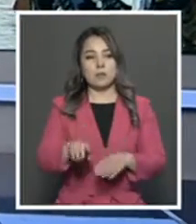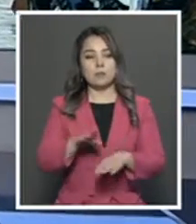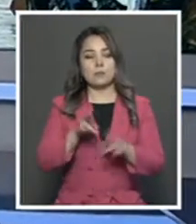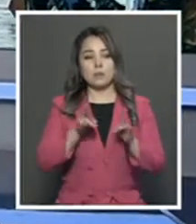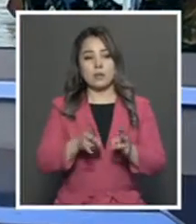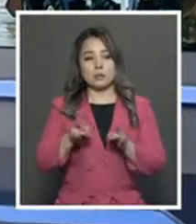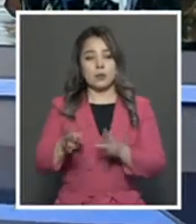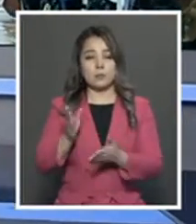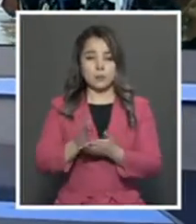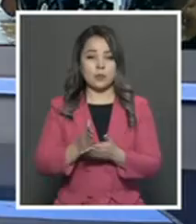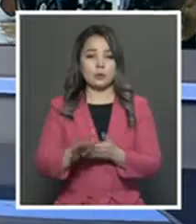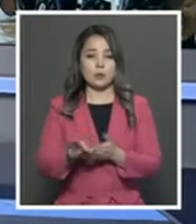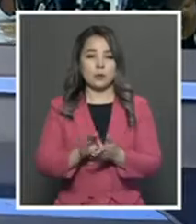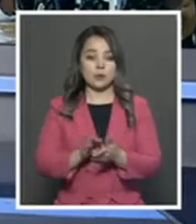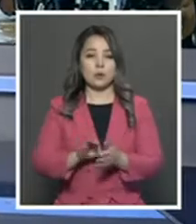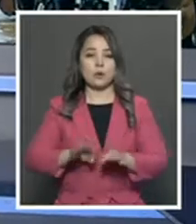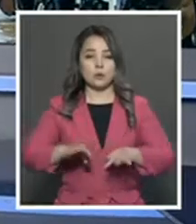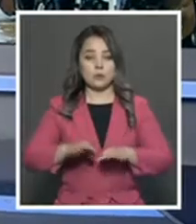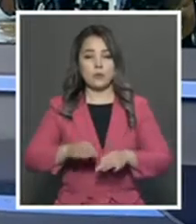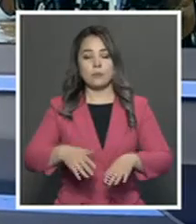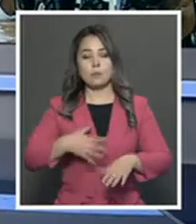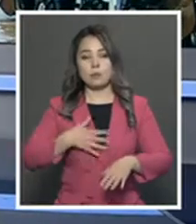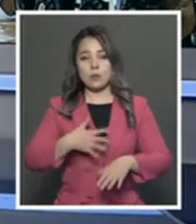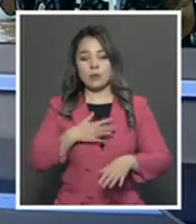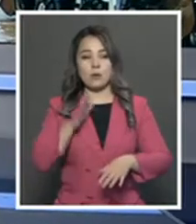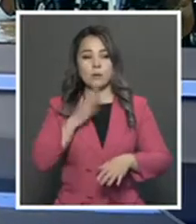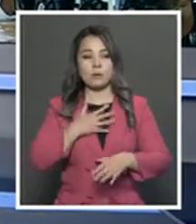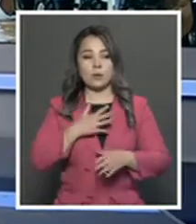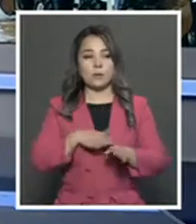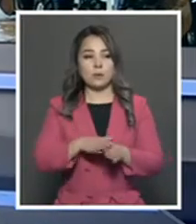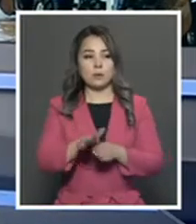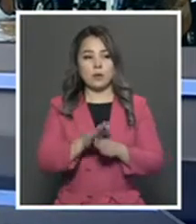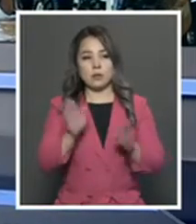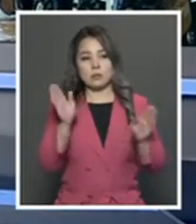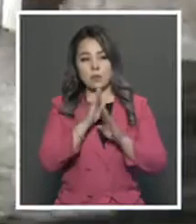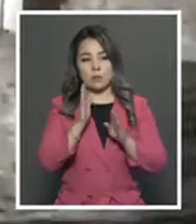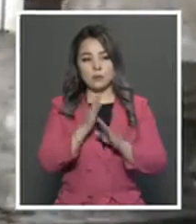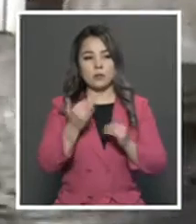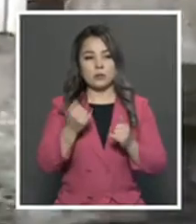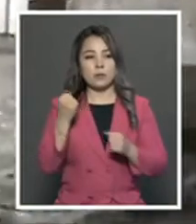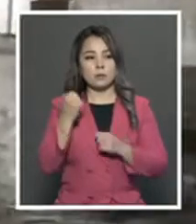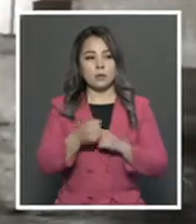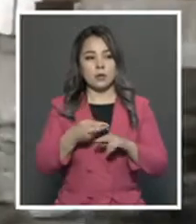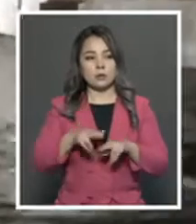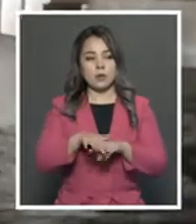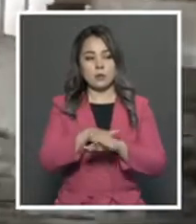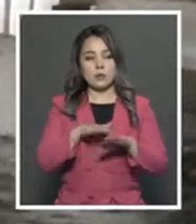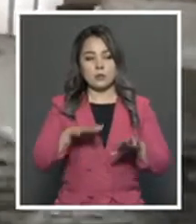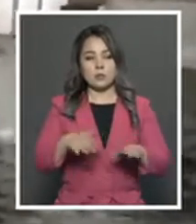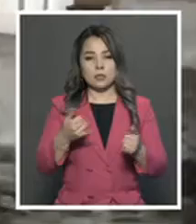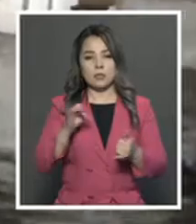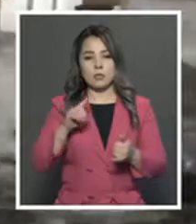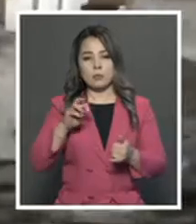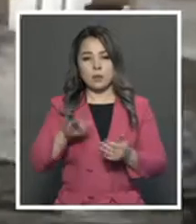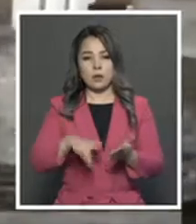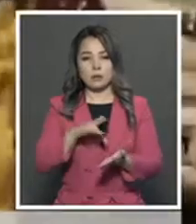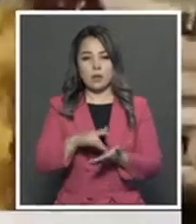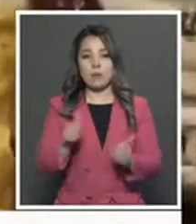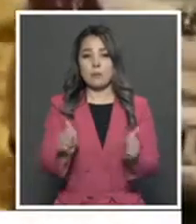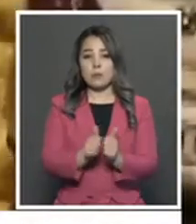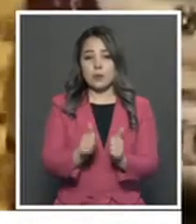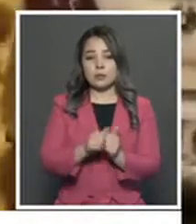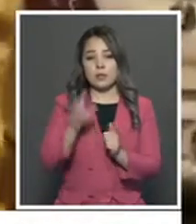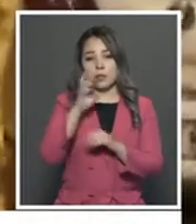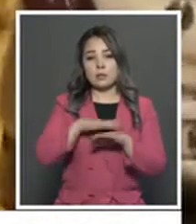адам сел кезінде көліктен шыға алмай тұншығып өлген. Табиғи апаттар мен күрес басқармасының хабарлауынша, Измир қаласы мен